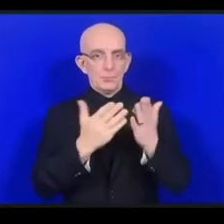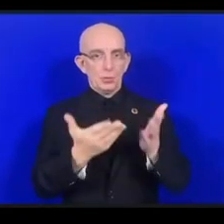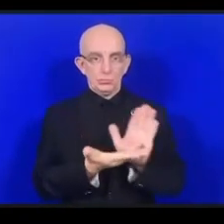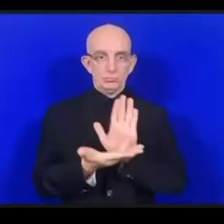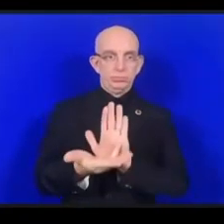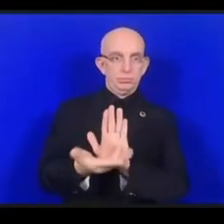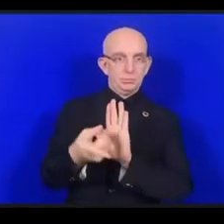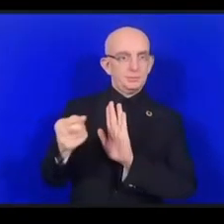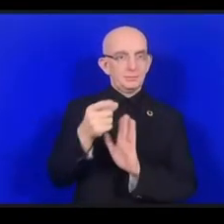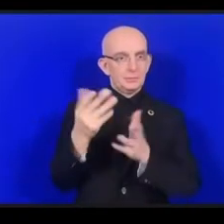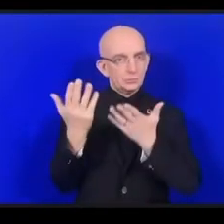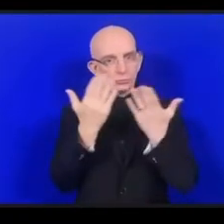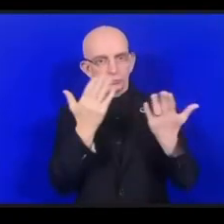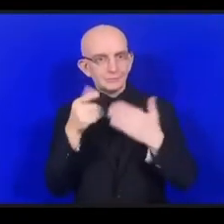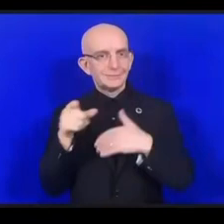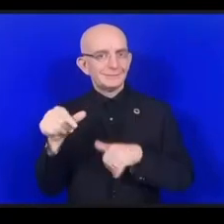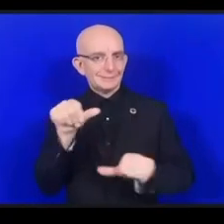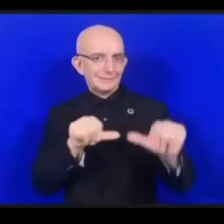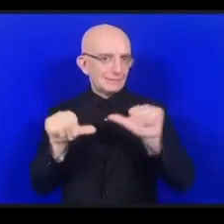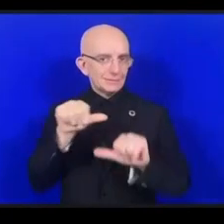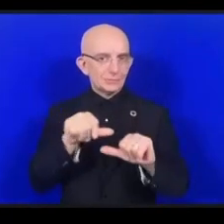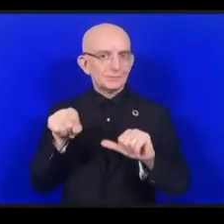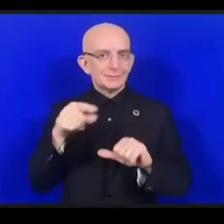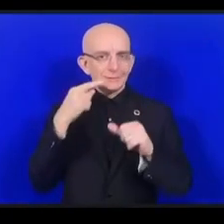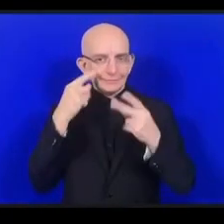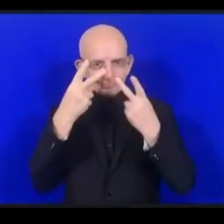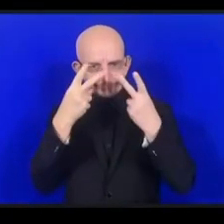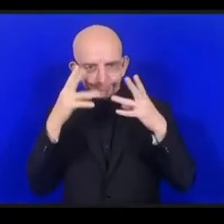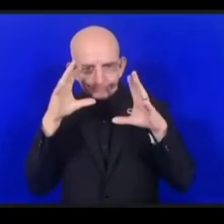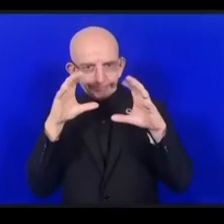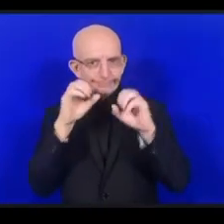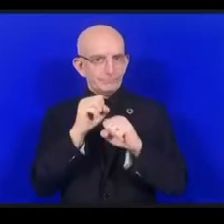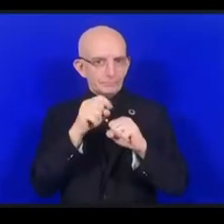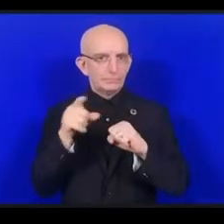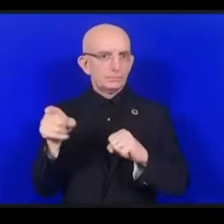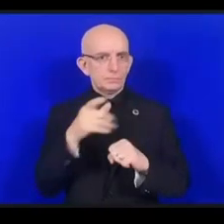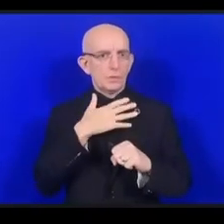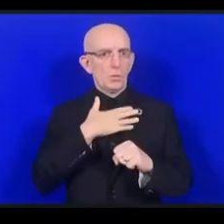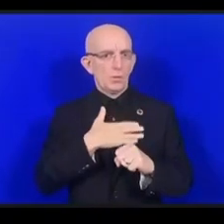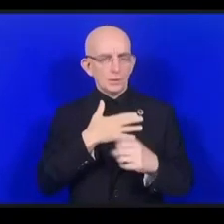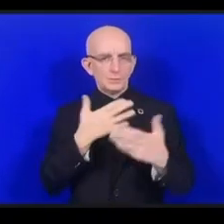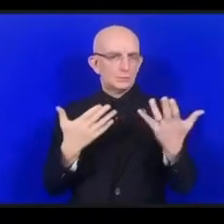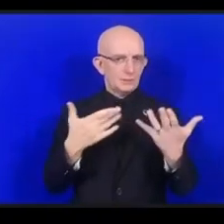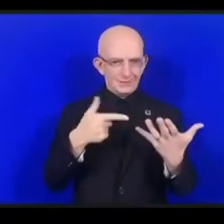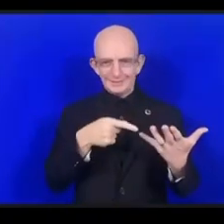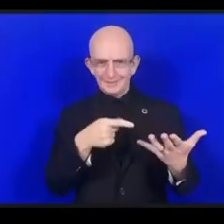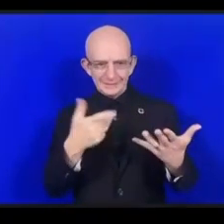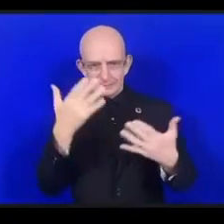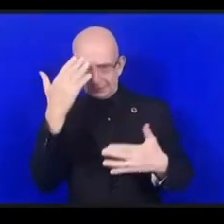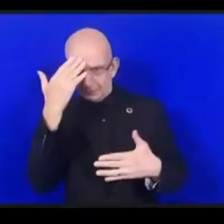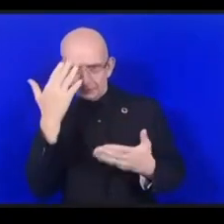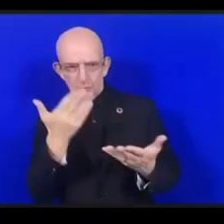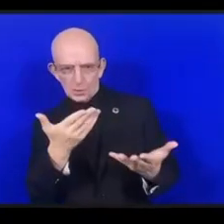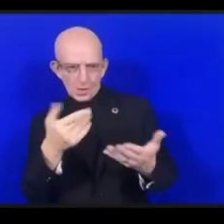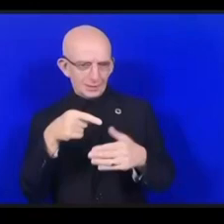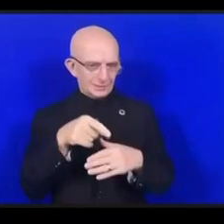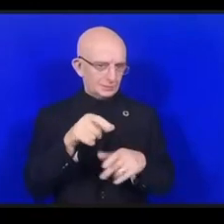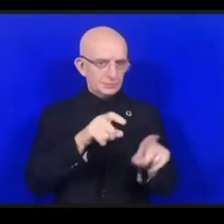这些资源它生下来就是可获取的，创造出来的就可获取